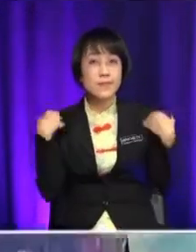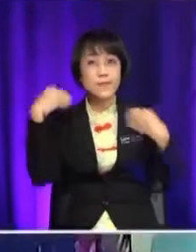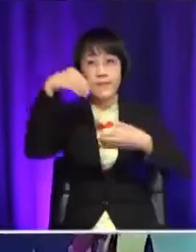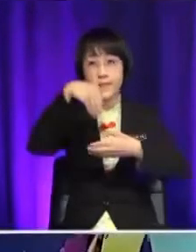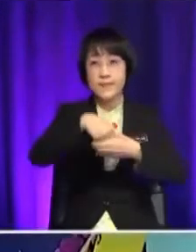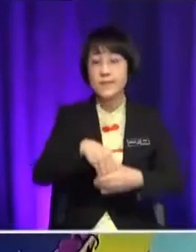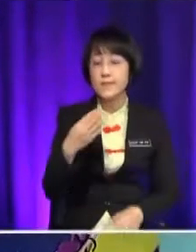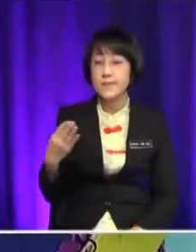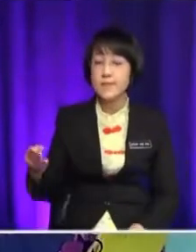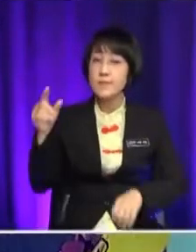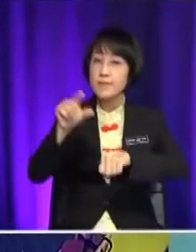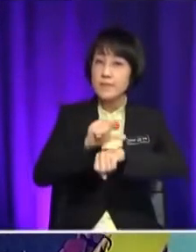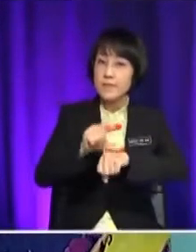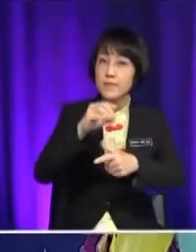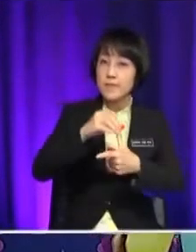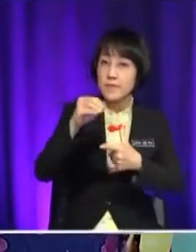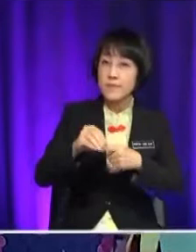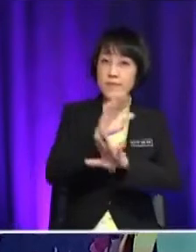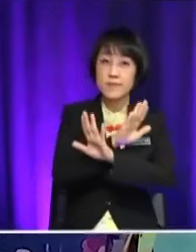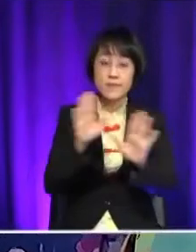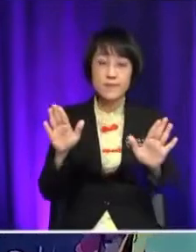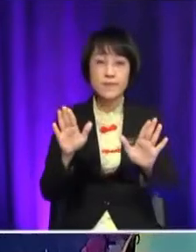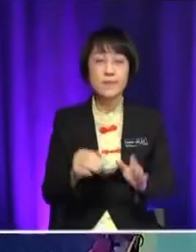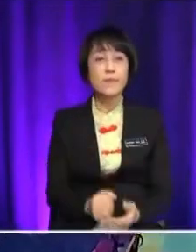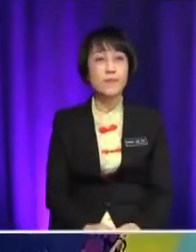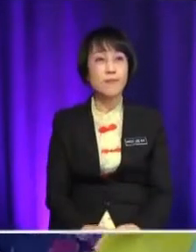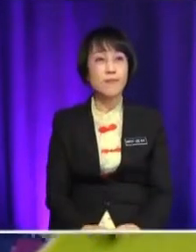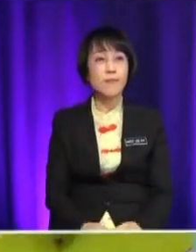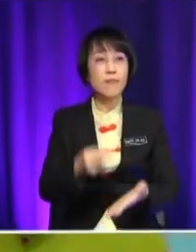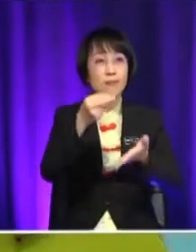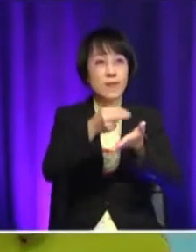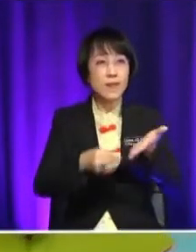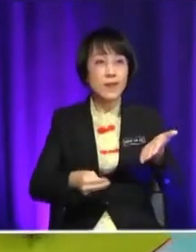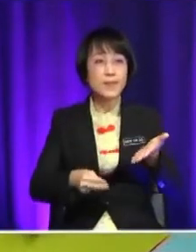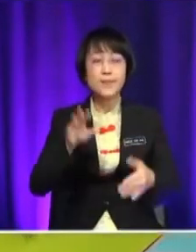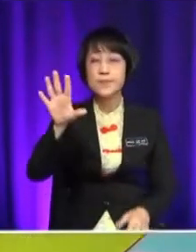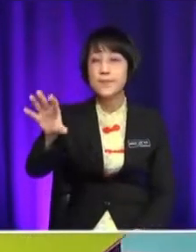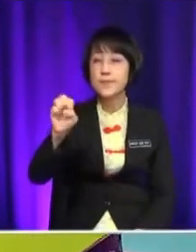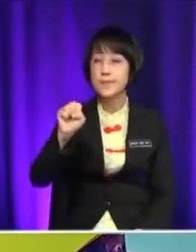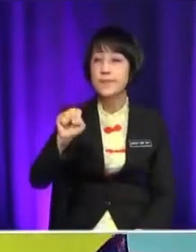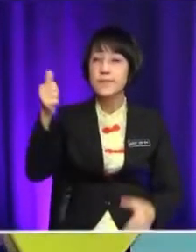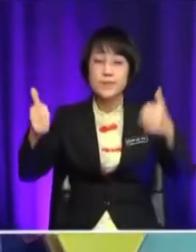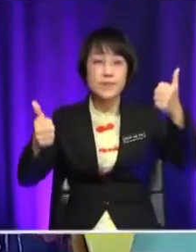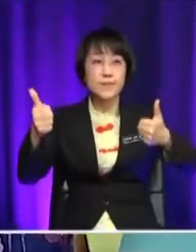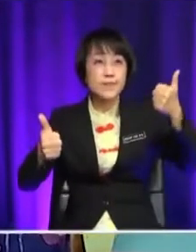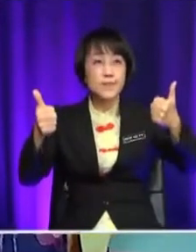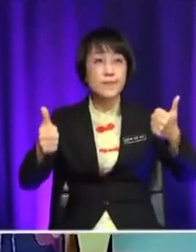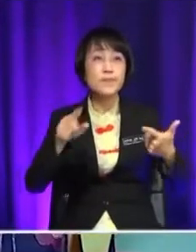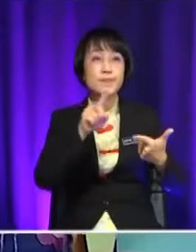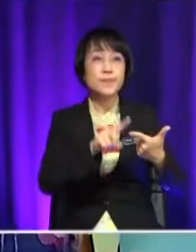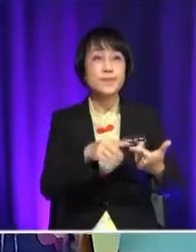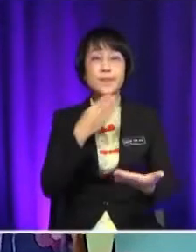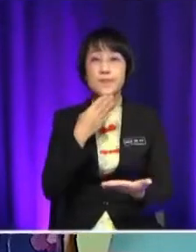tu diaplikasikan ataupun tidak. Dia menilai untuk ambil yang mana satu. Okey, yang kedua, mesti ada budi